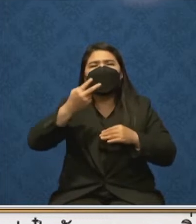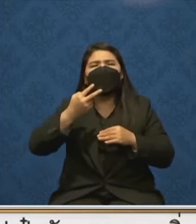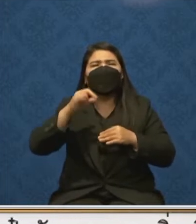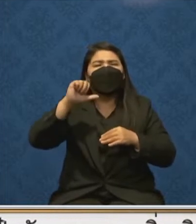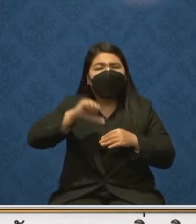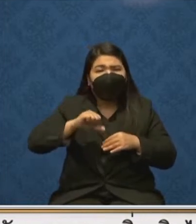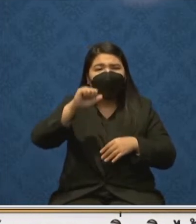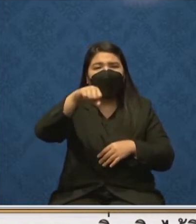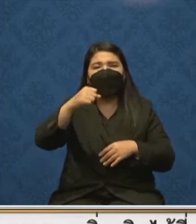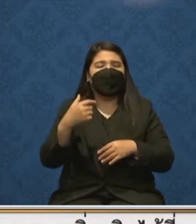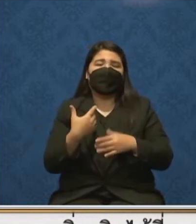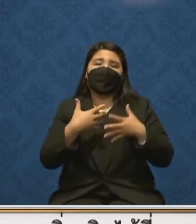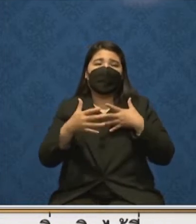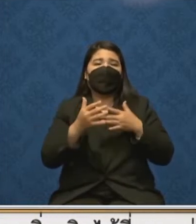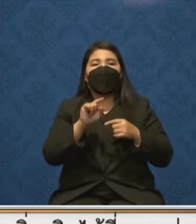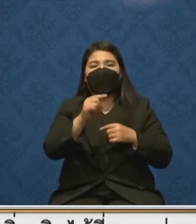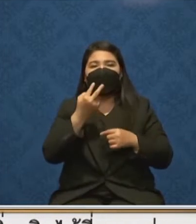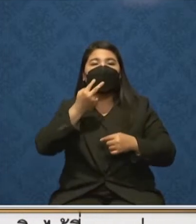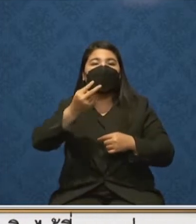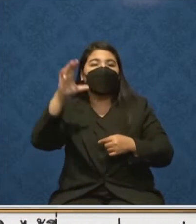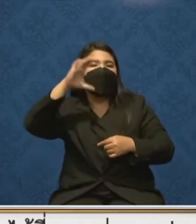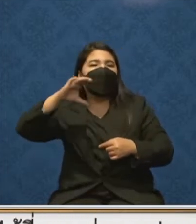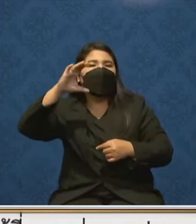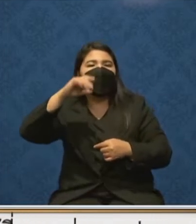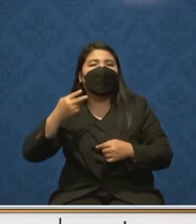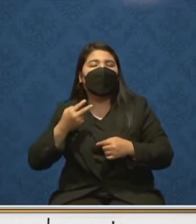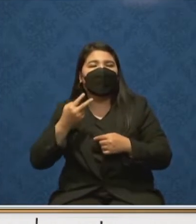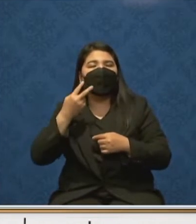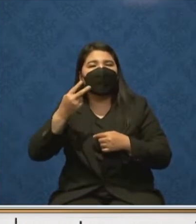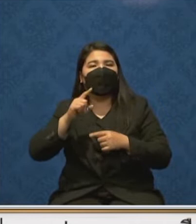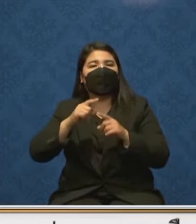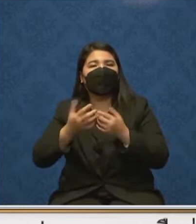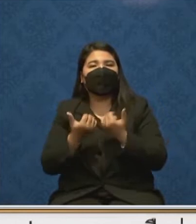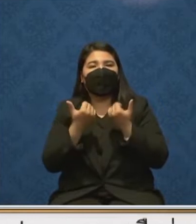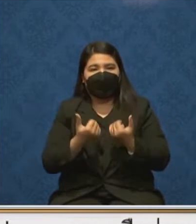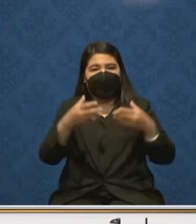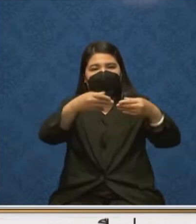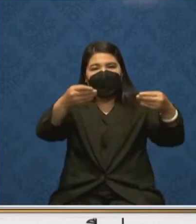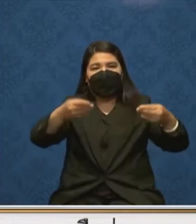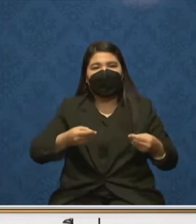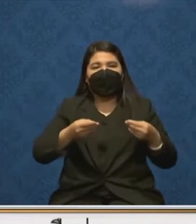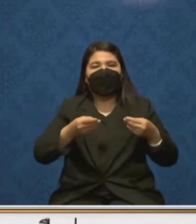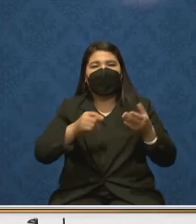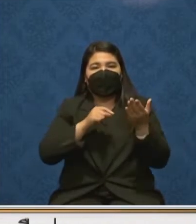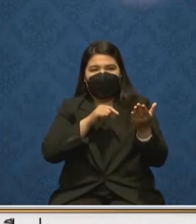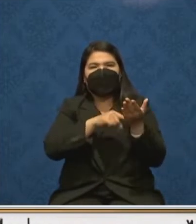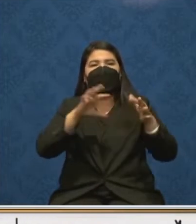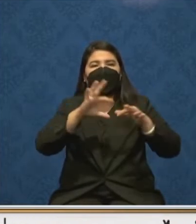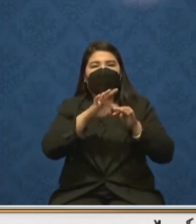notนี้ไม่รไปหาตวไหนเพระว่า、าเขาจรงแล้เนีย ที่เป็เรื่มของการประเมินผลนี่มันเป